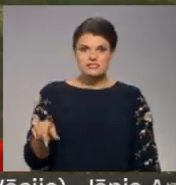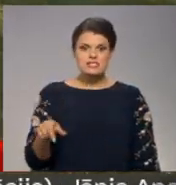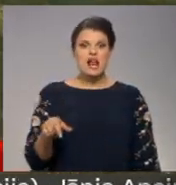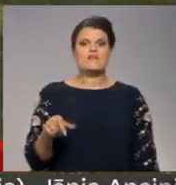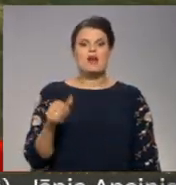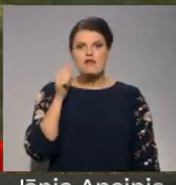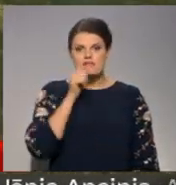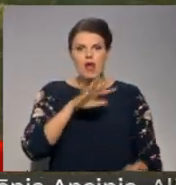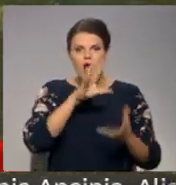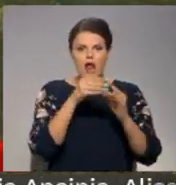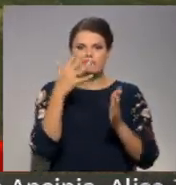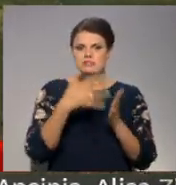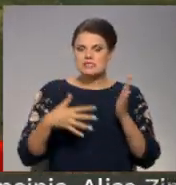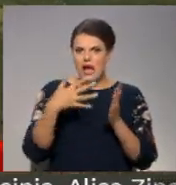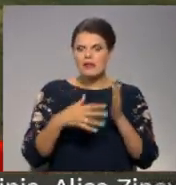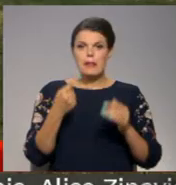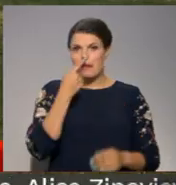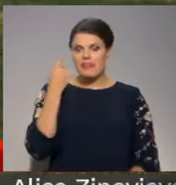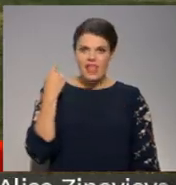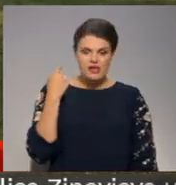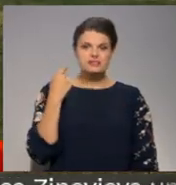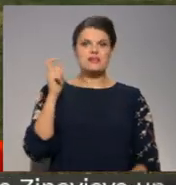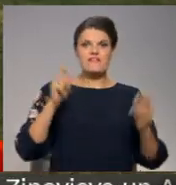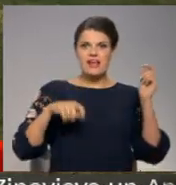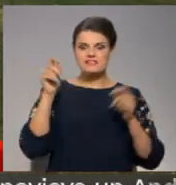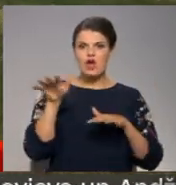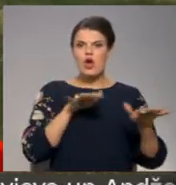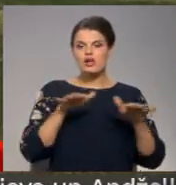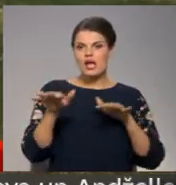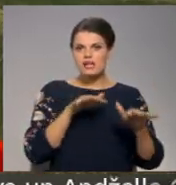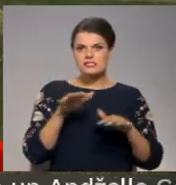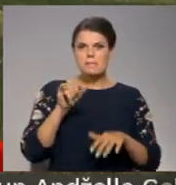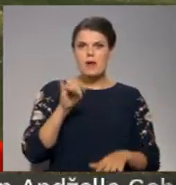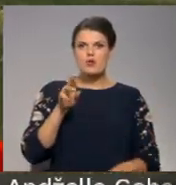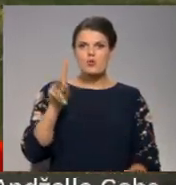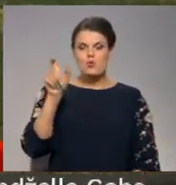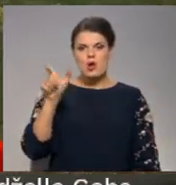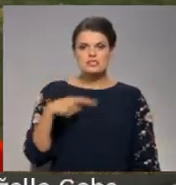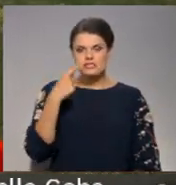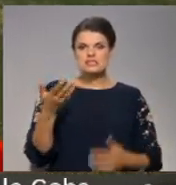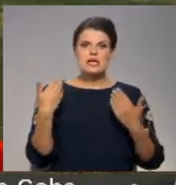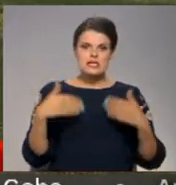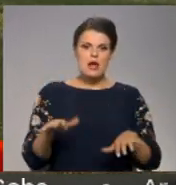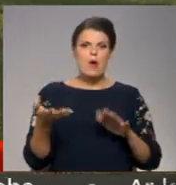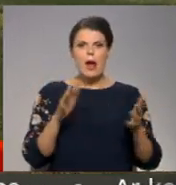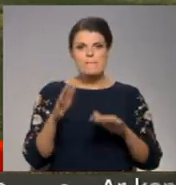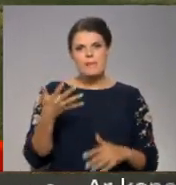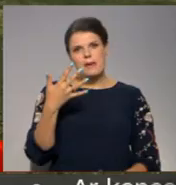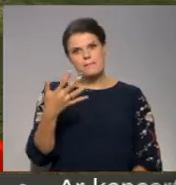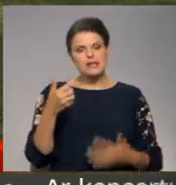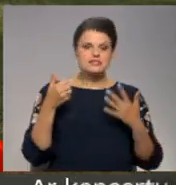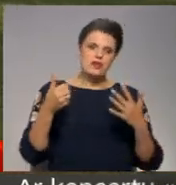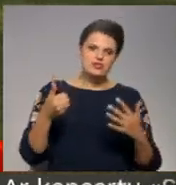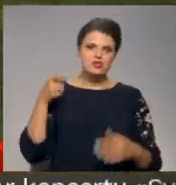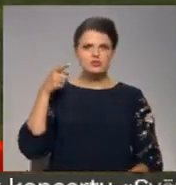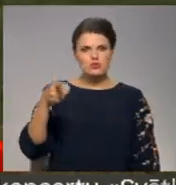kāju, vēl tiek apkopoti. Pavisam nesen festivāla rīkotājs Ģirds Majors minēja, ka tie varētu būt jau 5-6